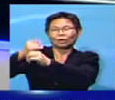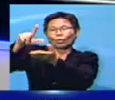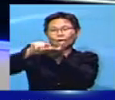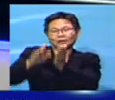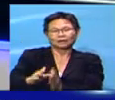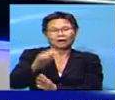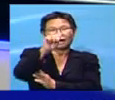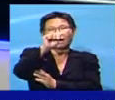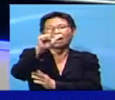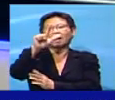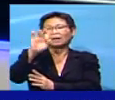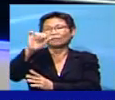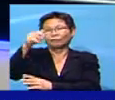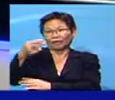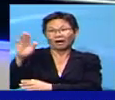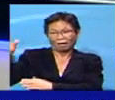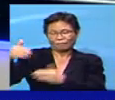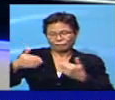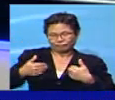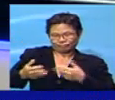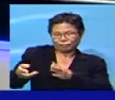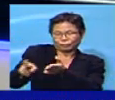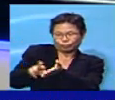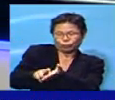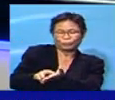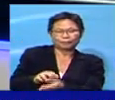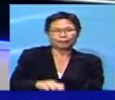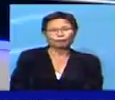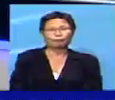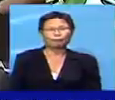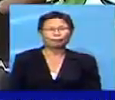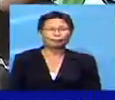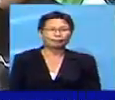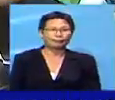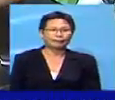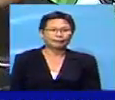wartawan Alifah Fatimah Mohamad Nor ada laporannya